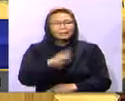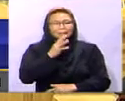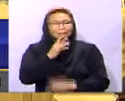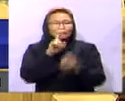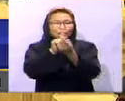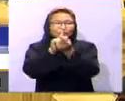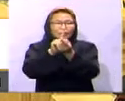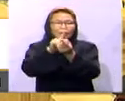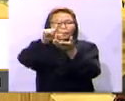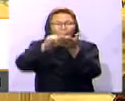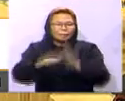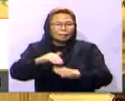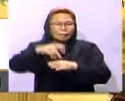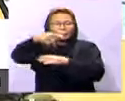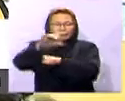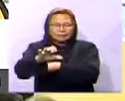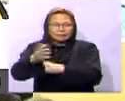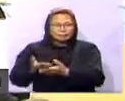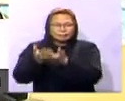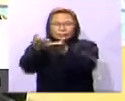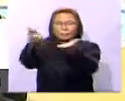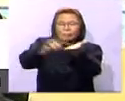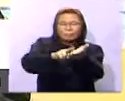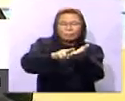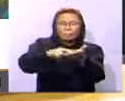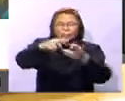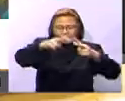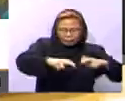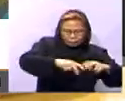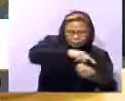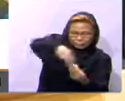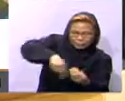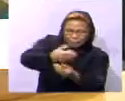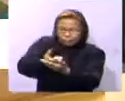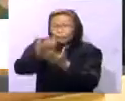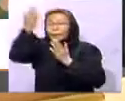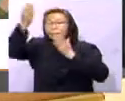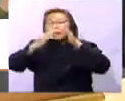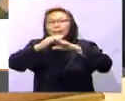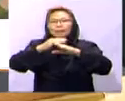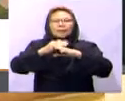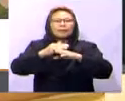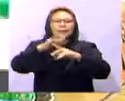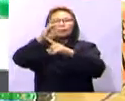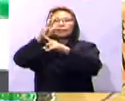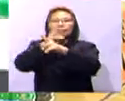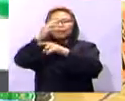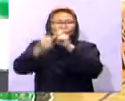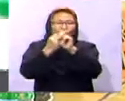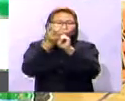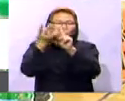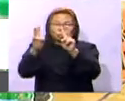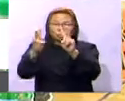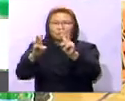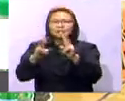Beliau ditemui pemberita pada sidang media pembentangan laporan kaji selidik persekitaran ekonomi Malaysia pada separuh pertama 2017